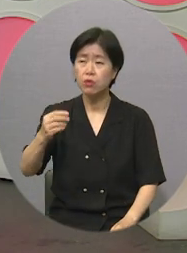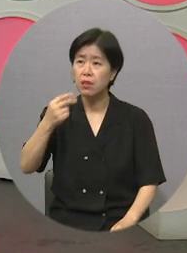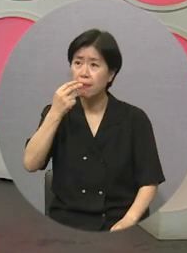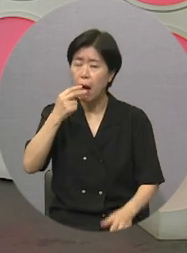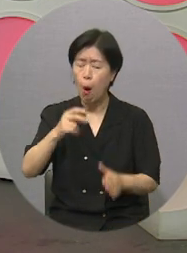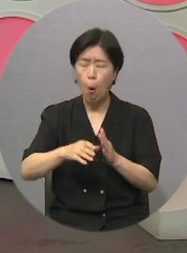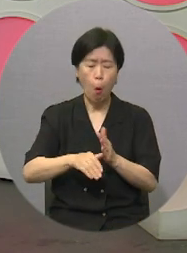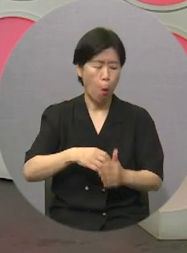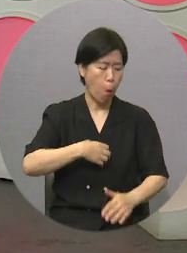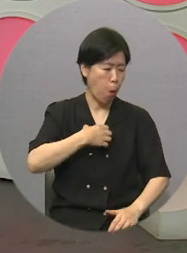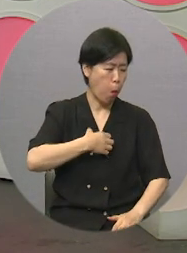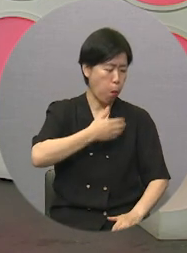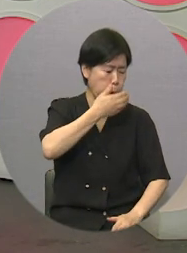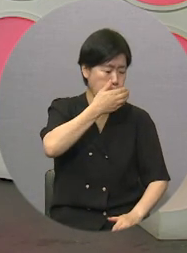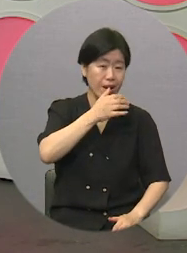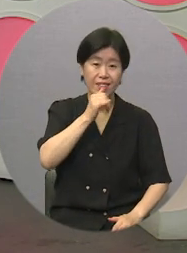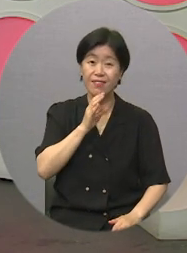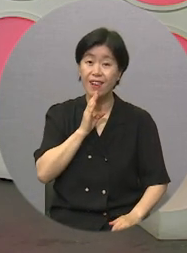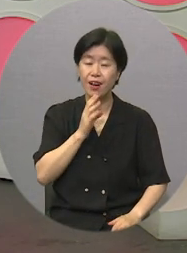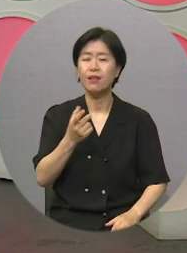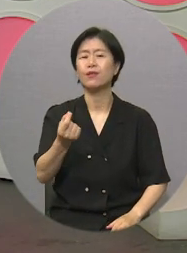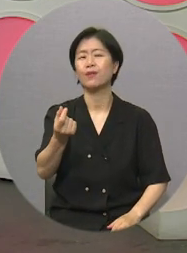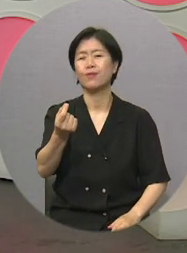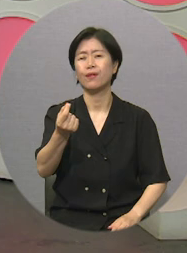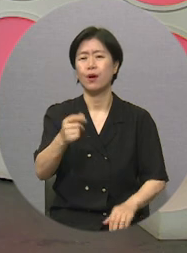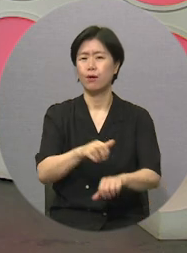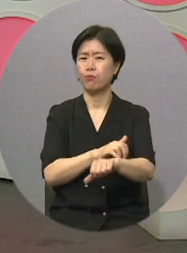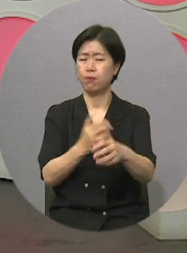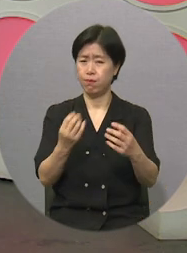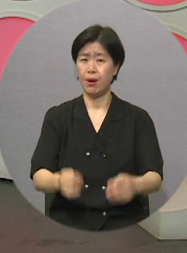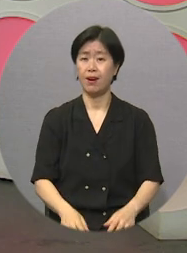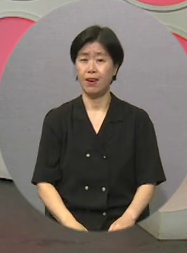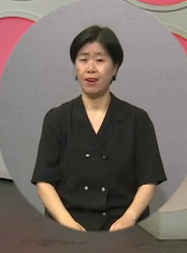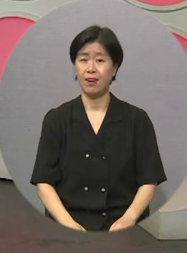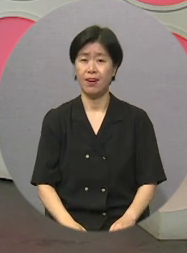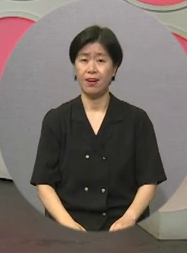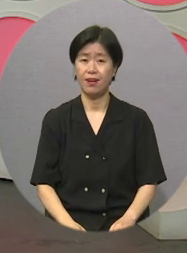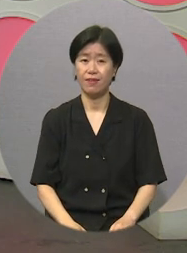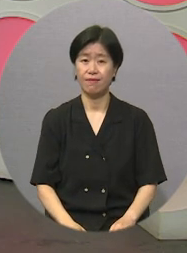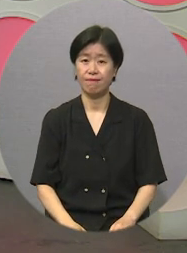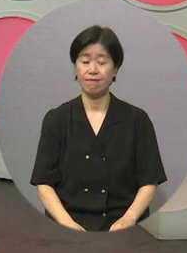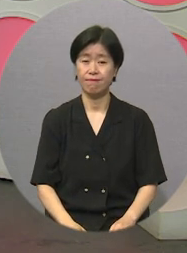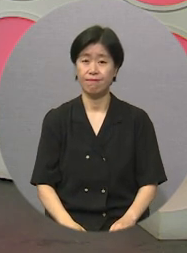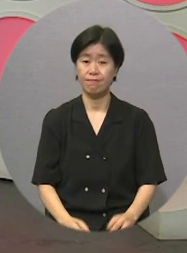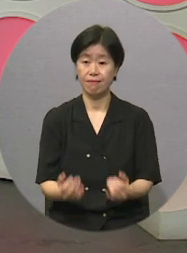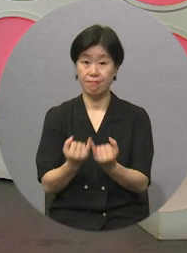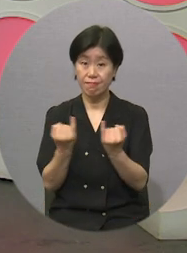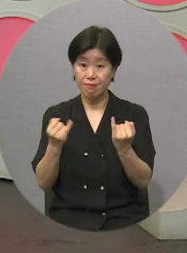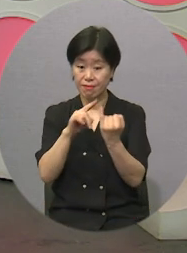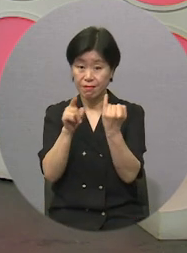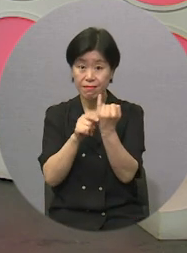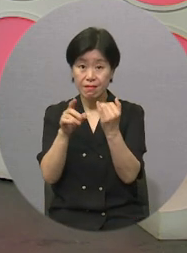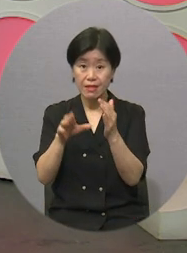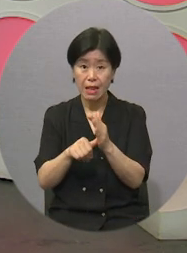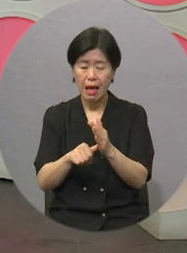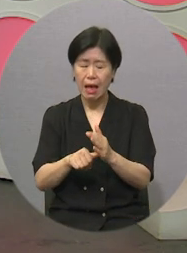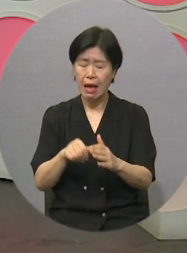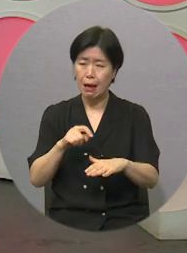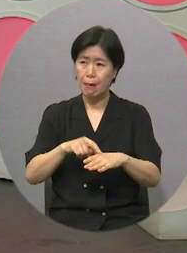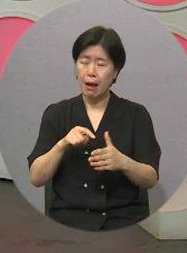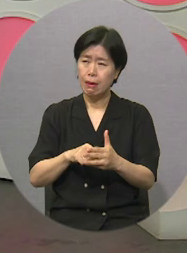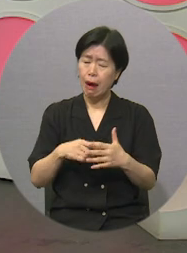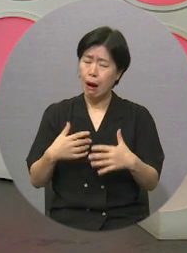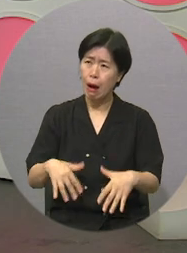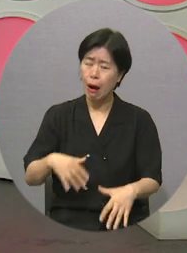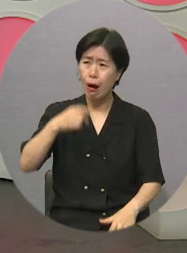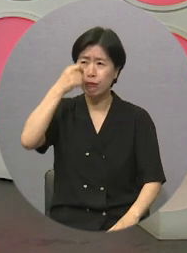역겹고 아 혹할 것 그런 같고, 거구나. 굉장히 불편하겠죠. 야 그래. 그러니까 여자들이 임신했을 때 되게 서럽다잖아요.